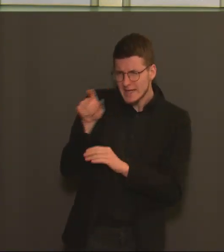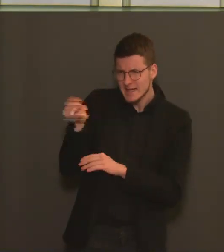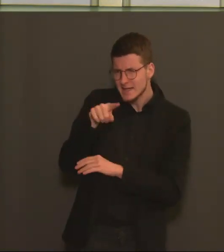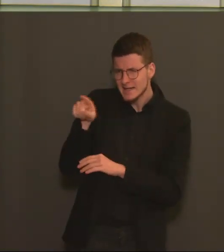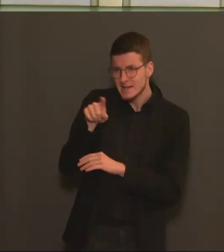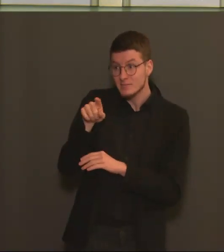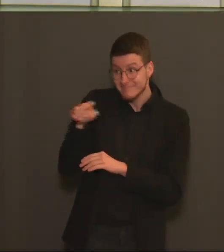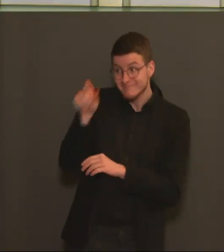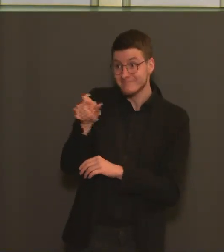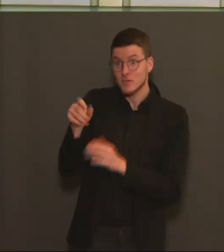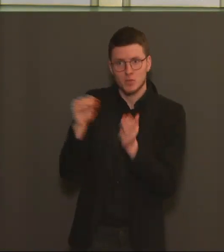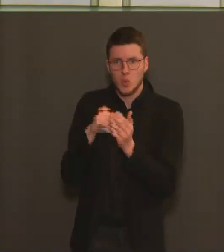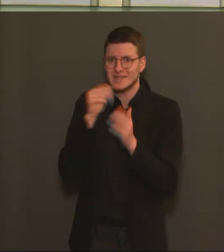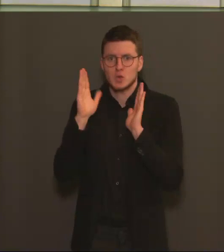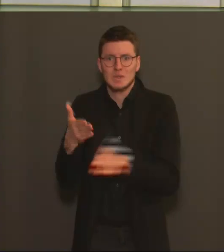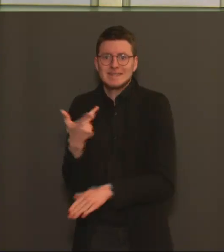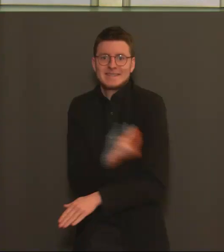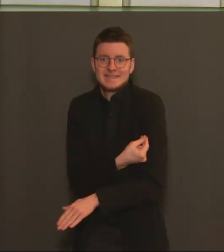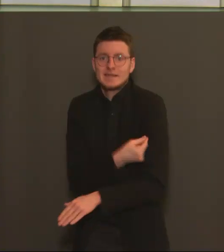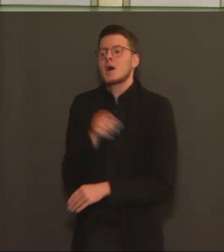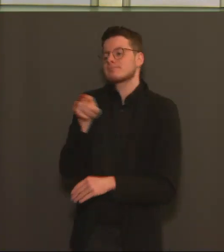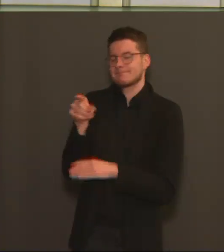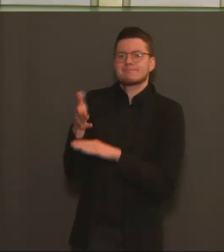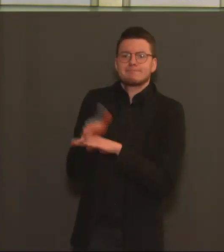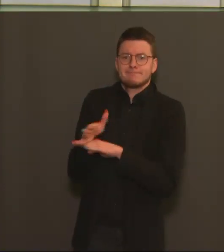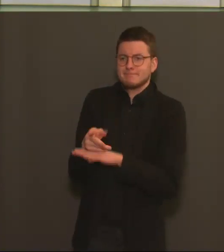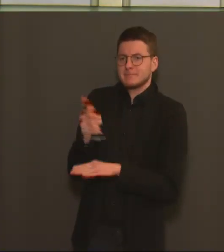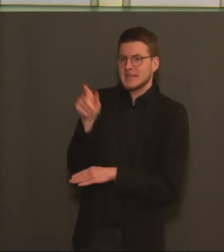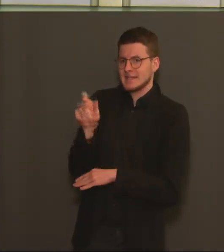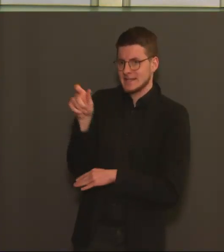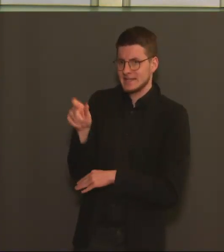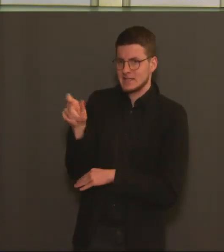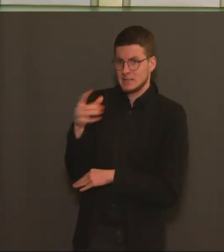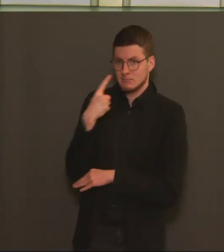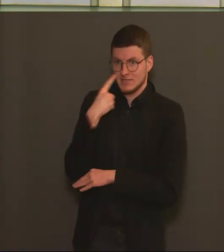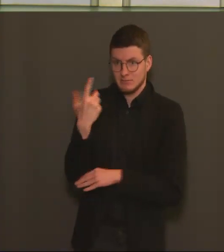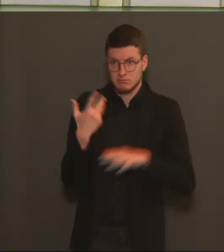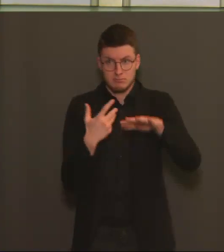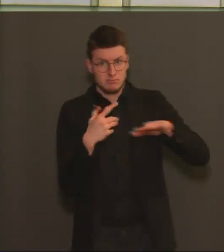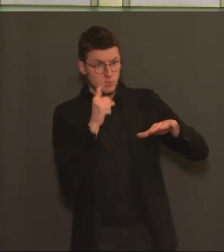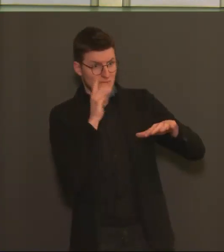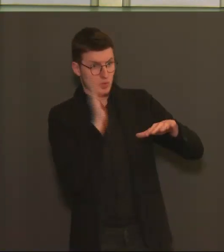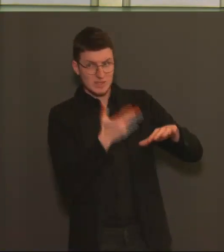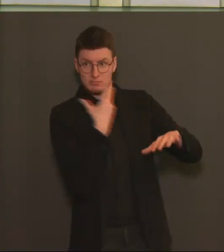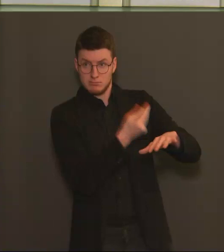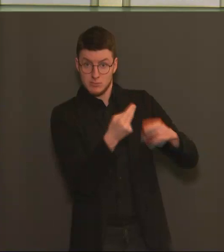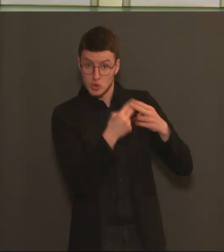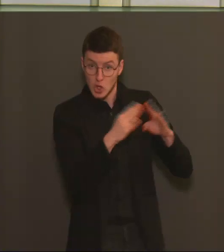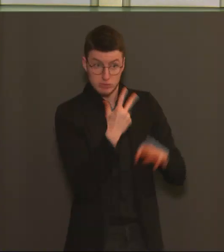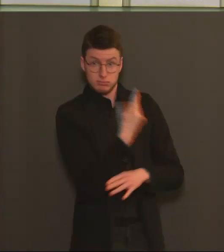bevolking. Het effect van de vaccinatiecampagne werkt daarmee steeds sterker door in de woonzorgcentra.